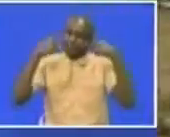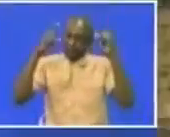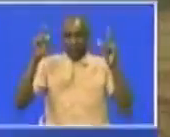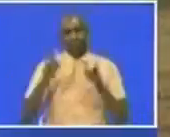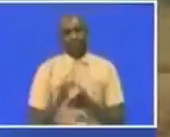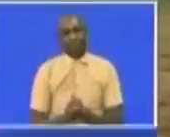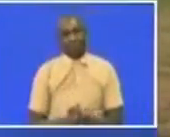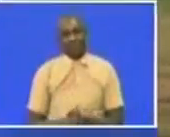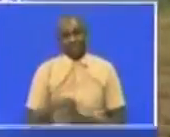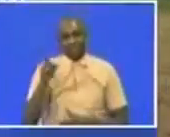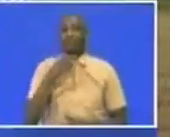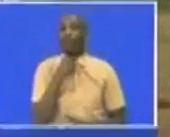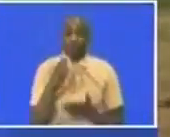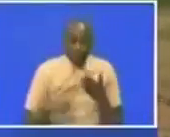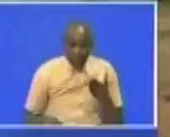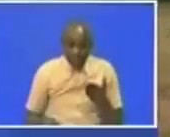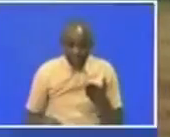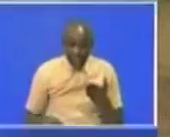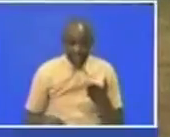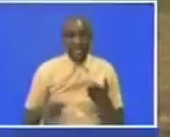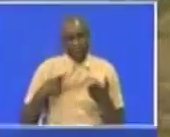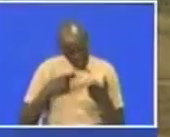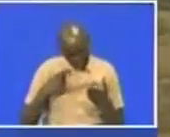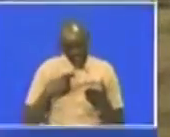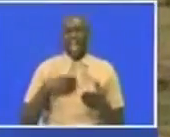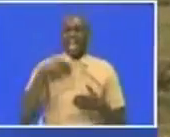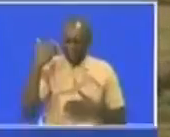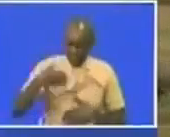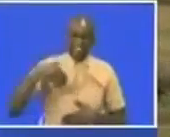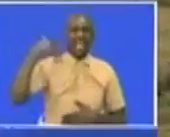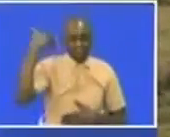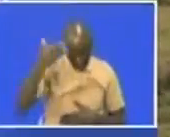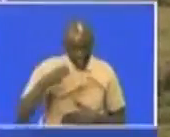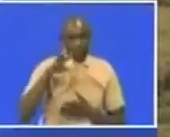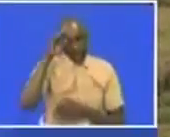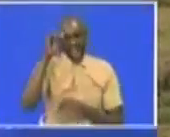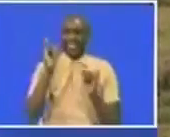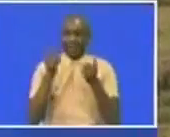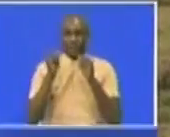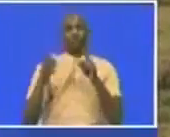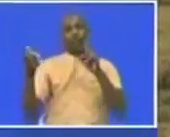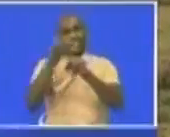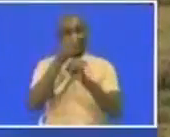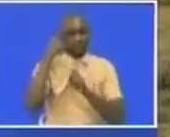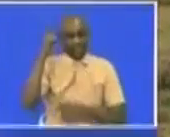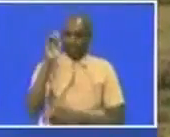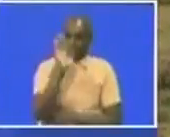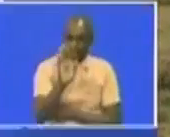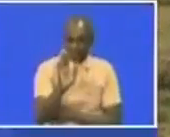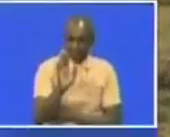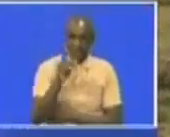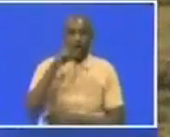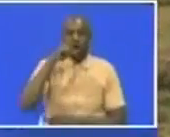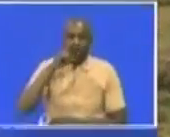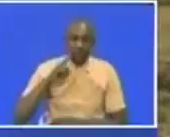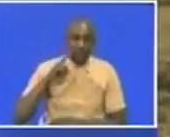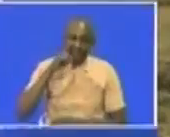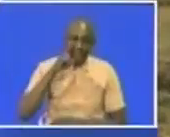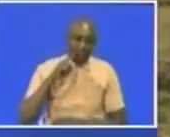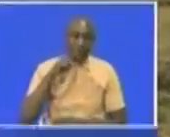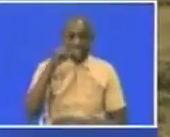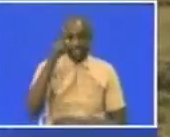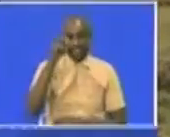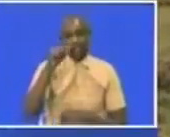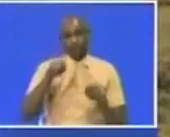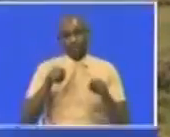hivyo na kuona kwamba anachukua hatua hizo kila siku afikie ndoto zake. Loft Matambo,